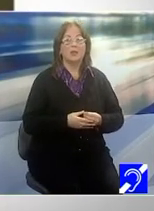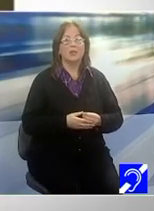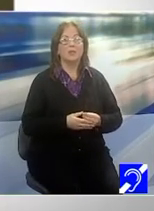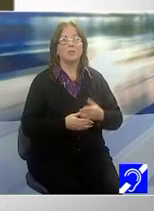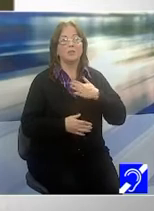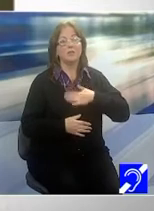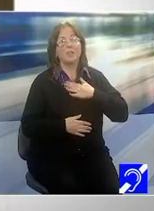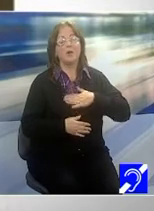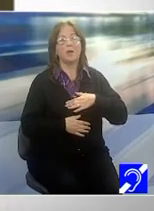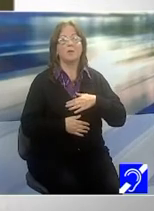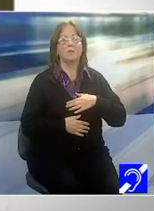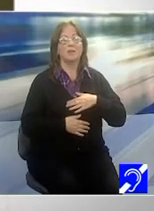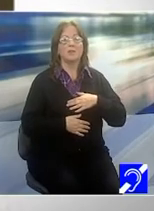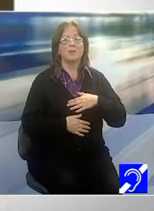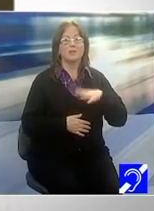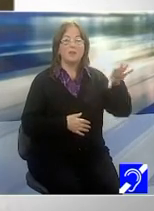lucruri.